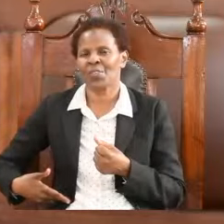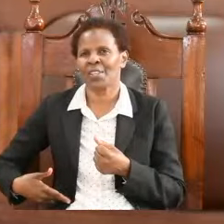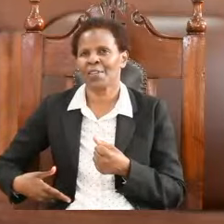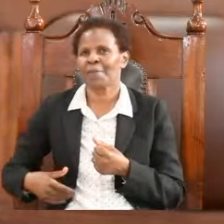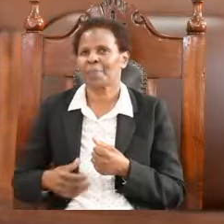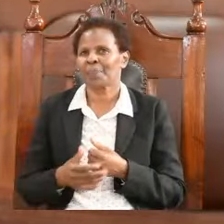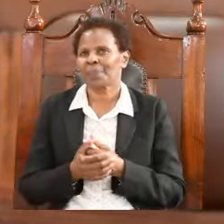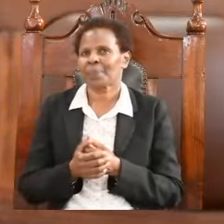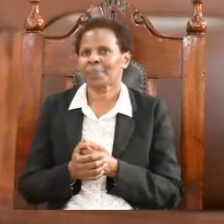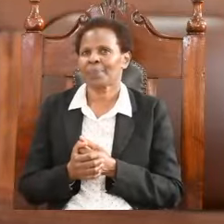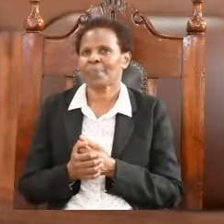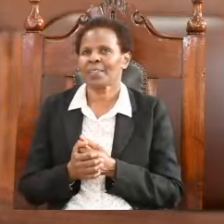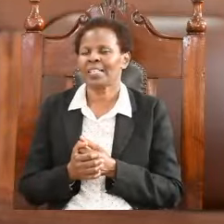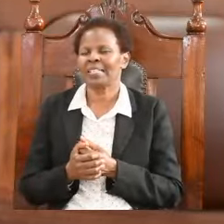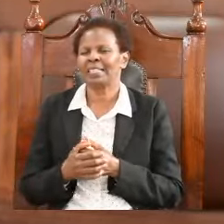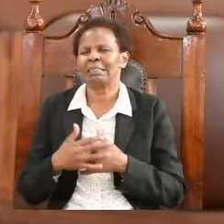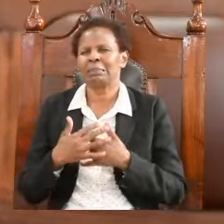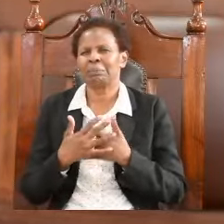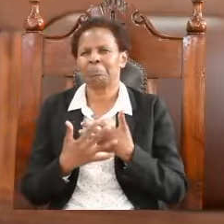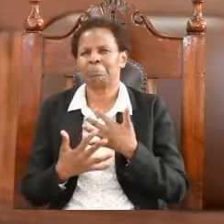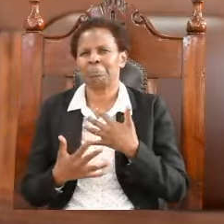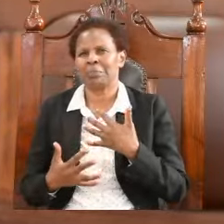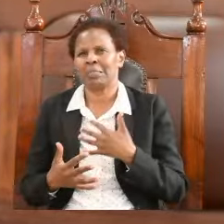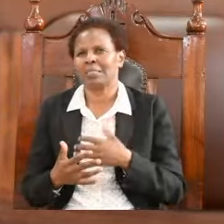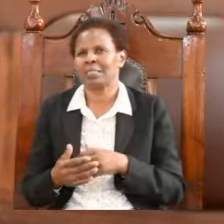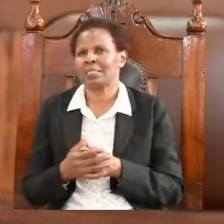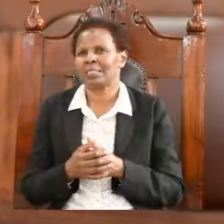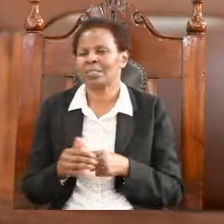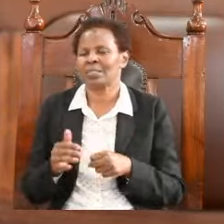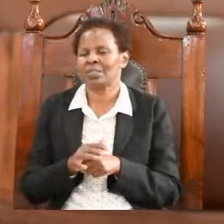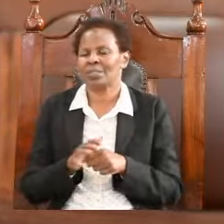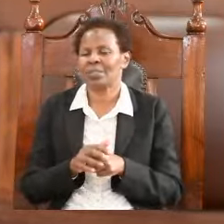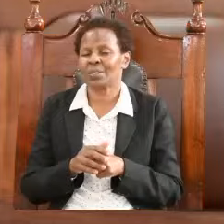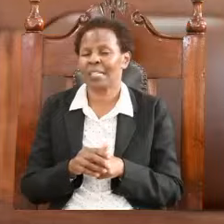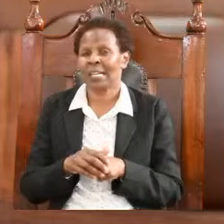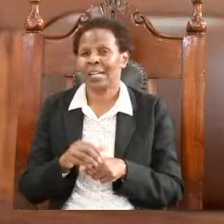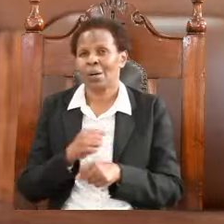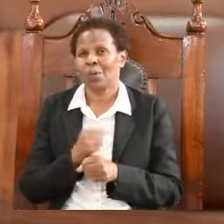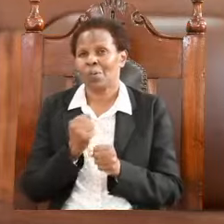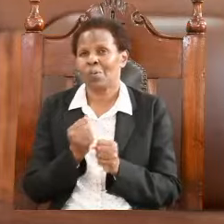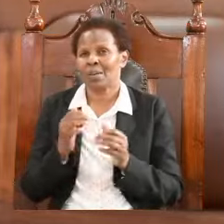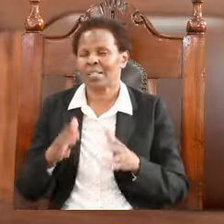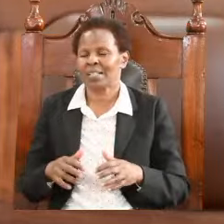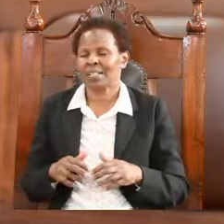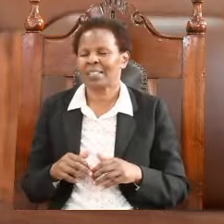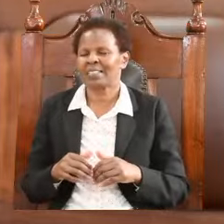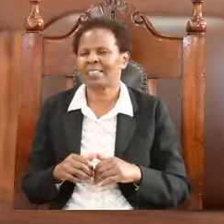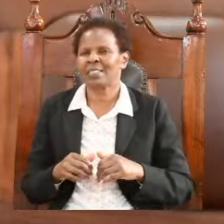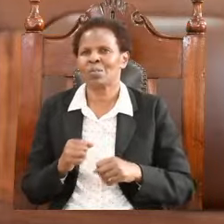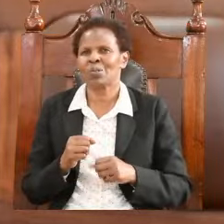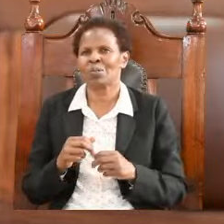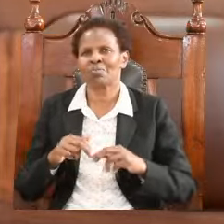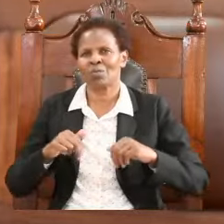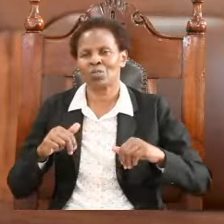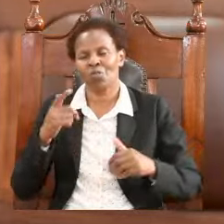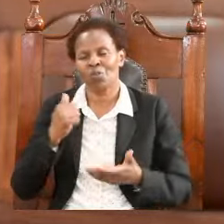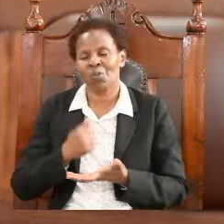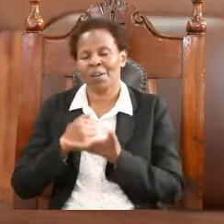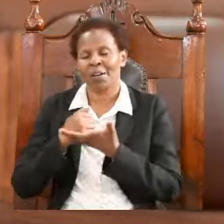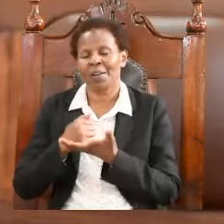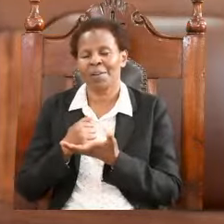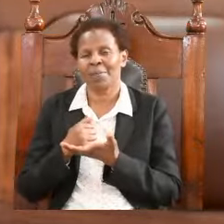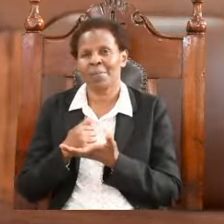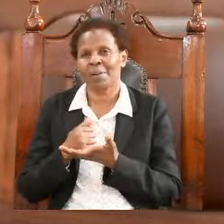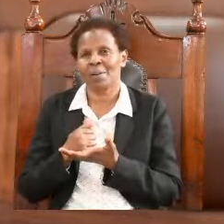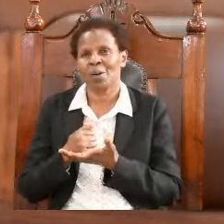muno na kiendia kura thakame na aria mararuta wira nao makigeria kuona uria mangimutangikira na hindi